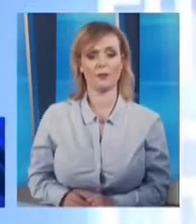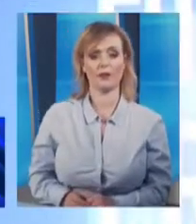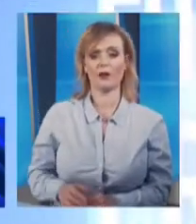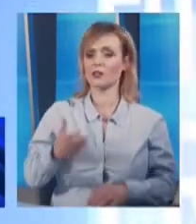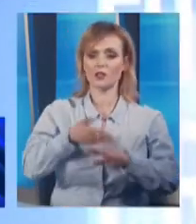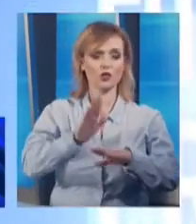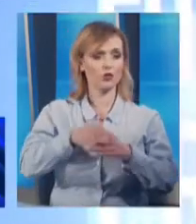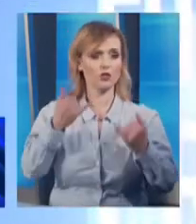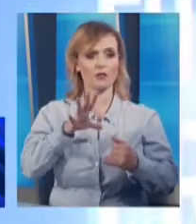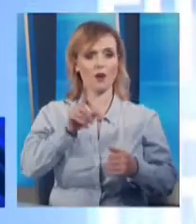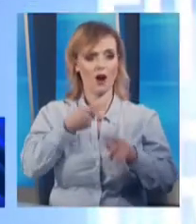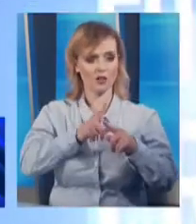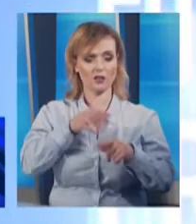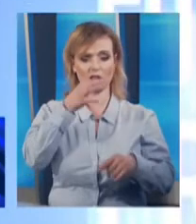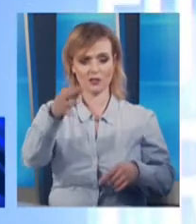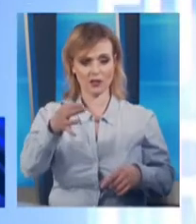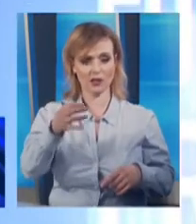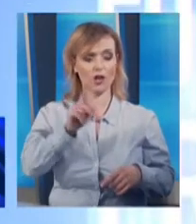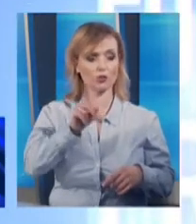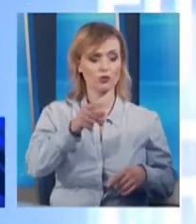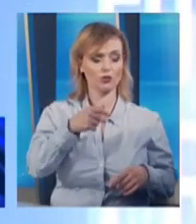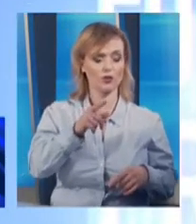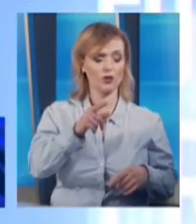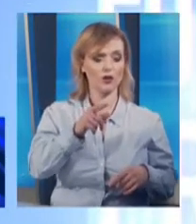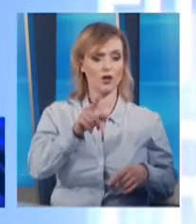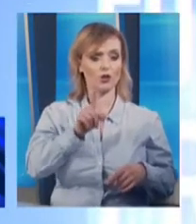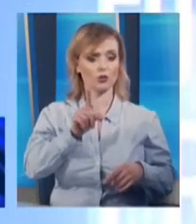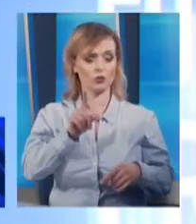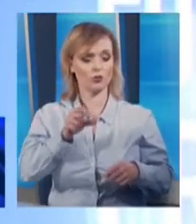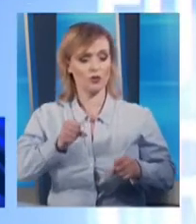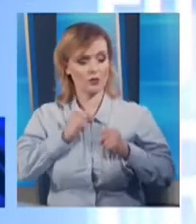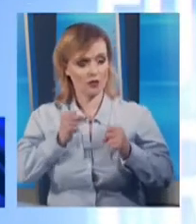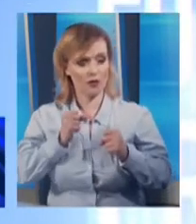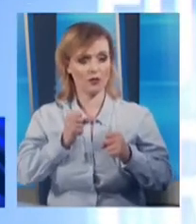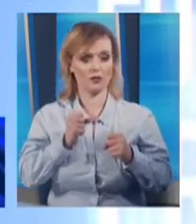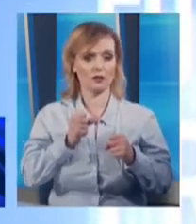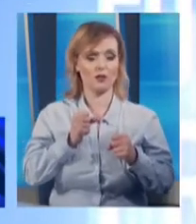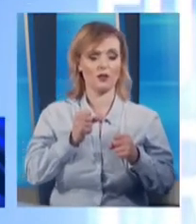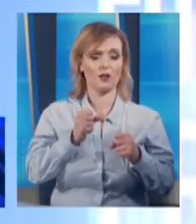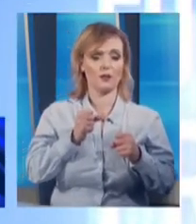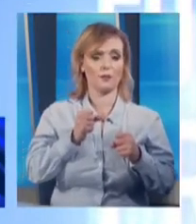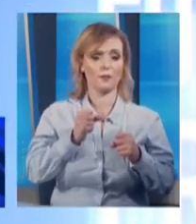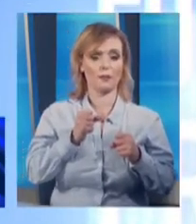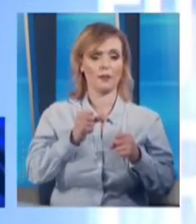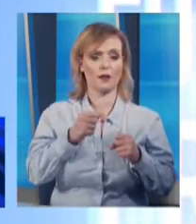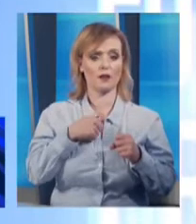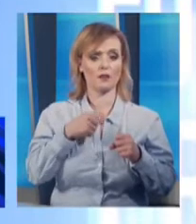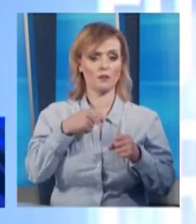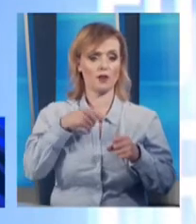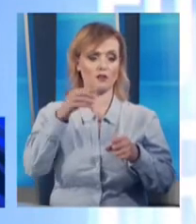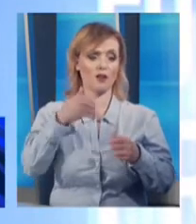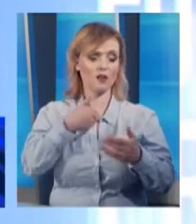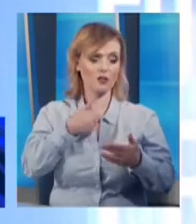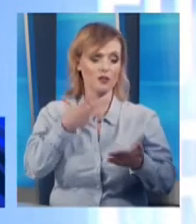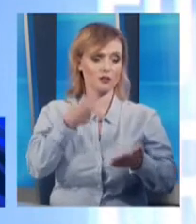E greu de spus acum, dar ceea ce noi am mers consecvent era să identificăm și să numim un procuror